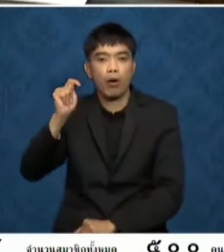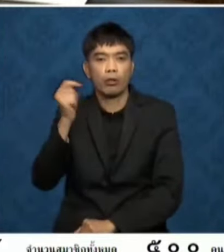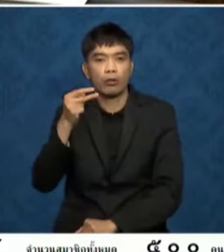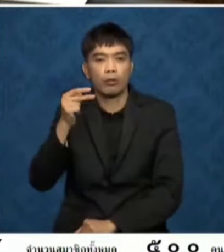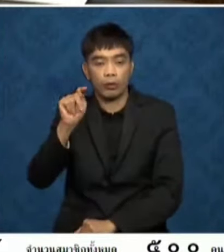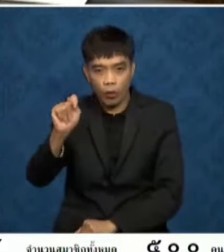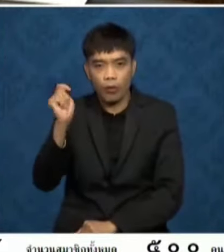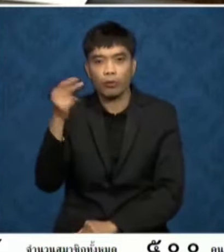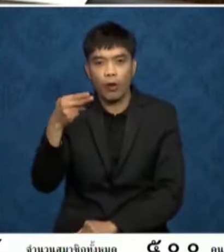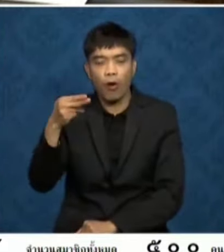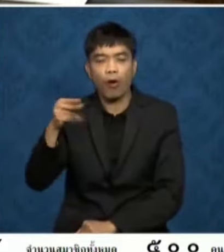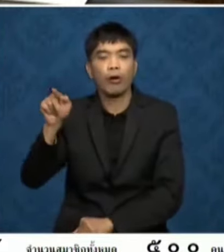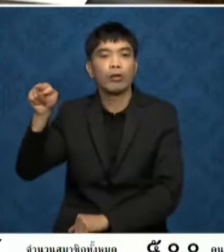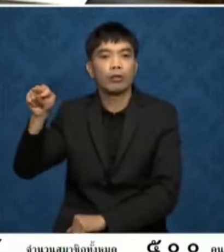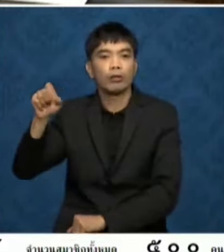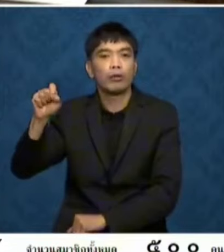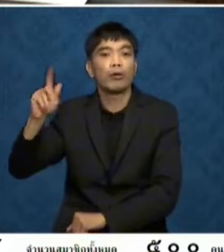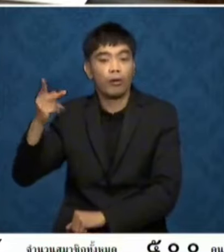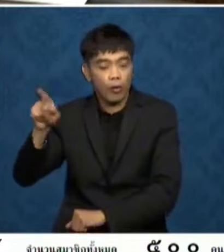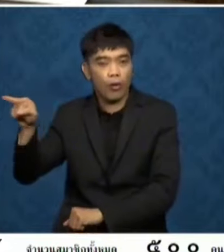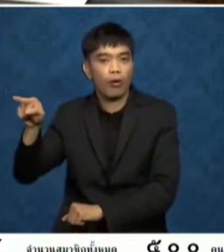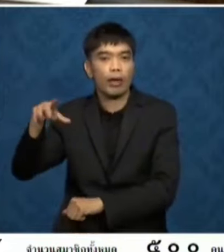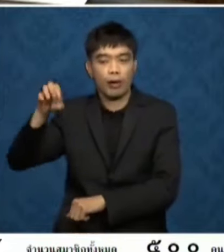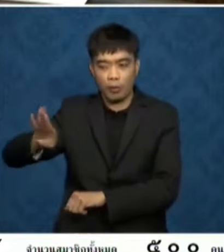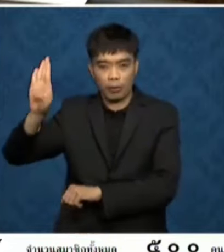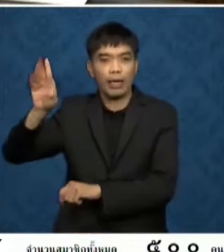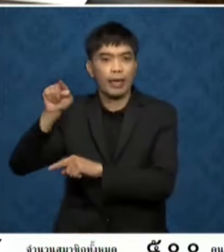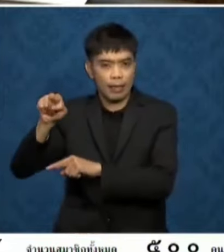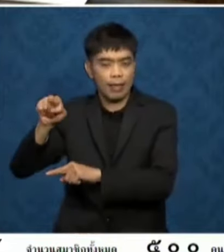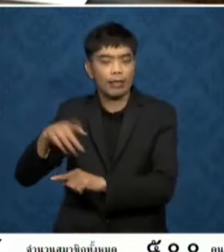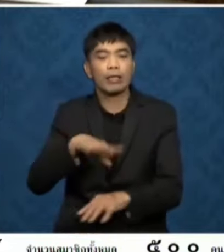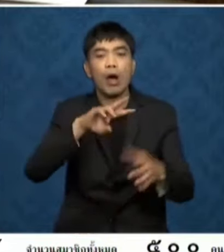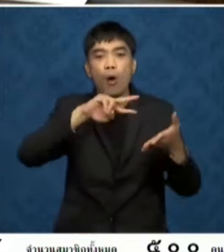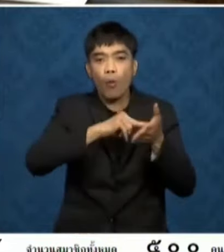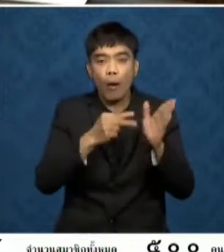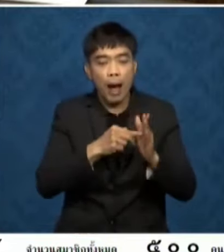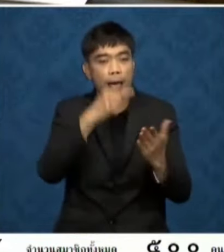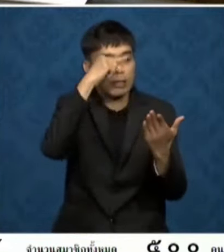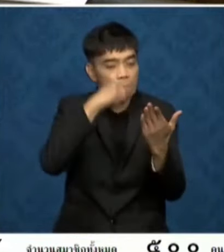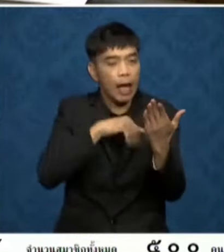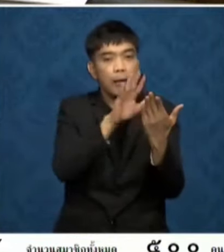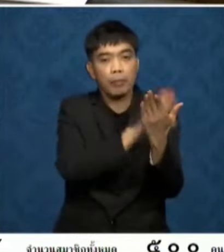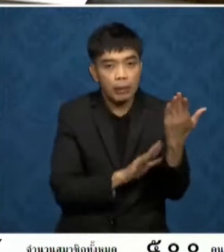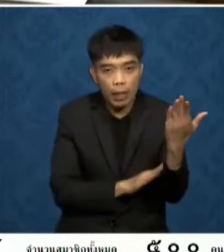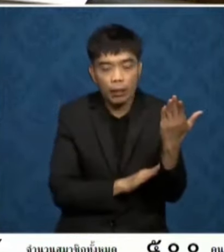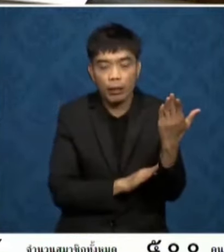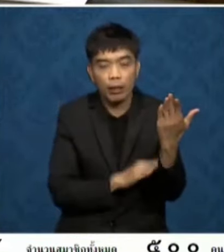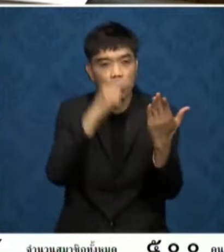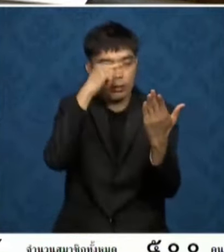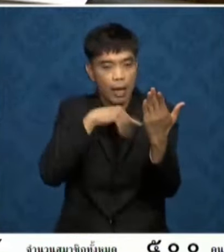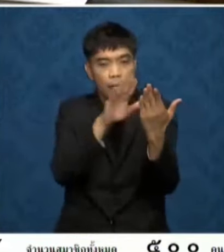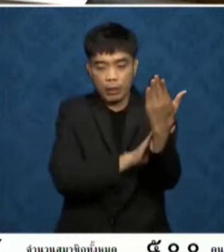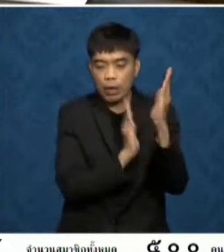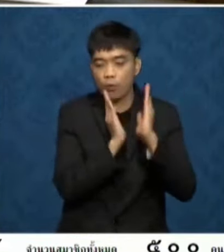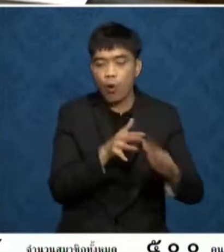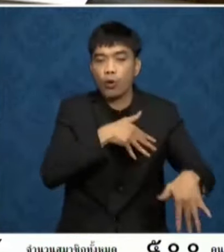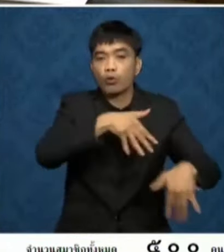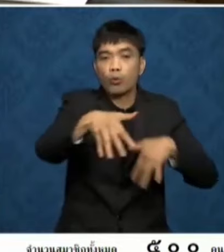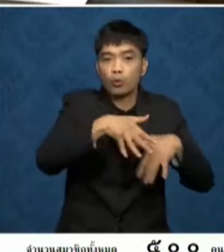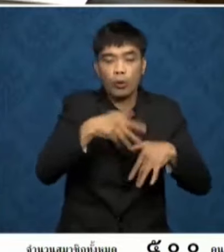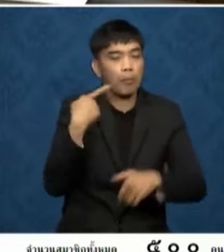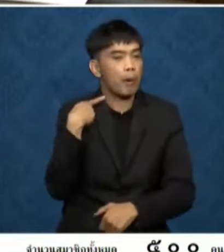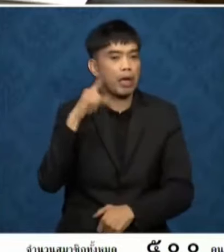ป็นการเจรจาคืนสิทธิและเอาประโยชน์ของชาติไปต่อรองเจรจาแลกมาหรือไม่ประเทศชาติและประชาชนต้องสูญเสียอะไร